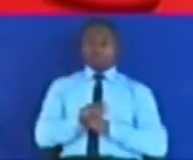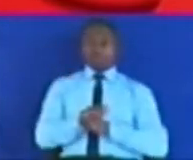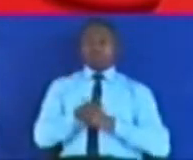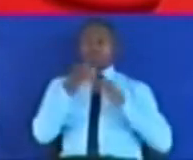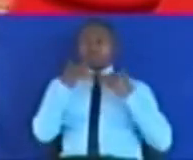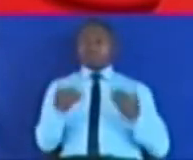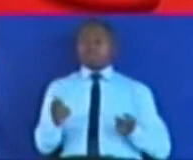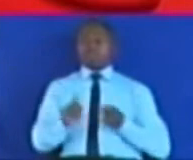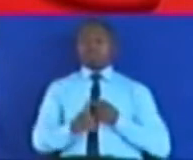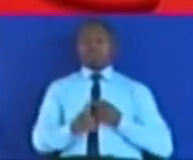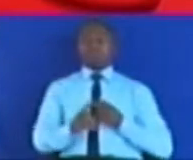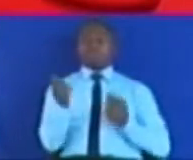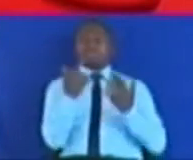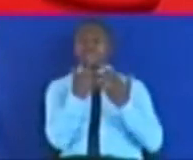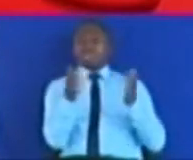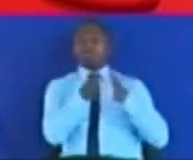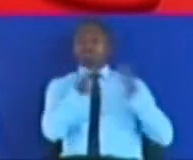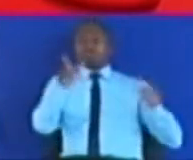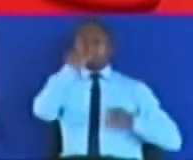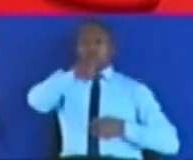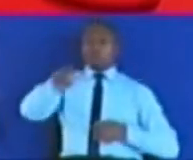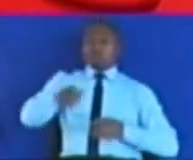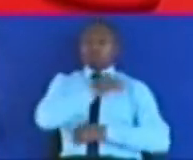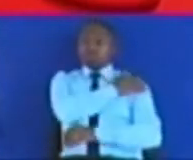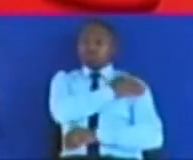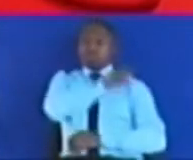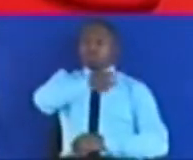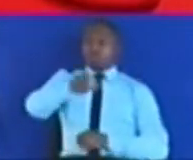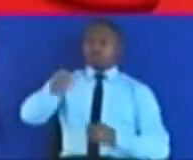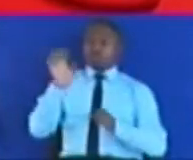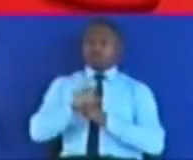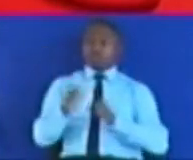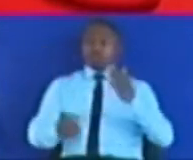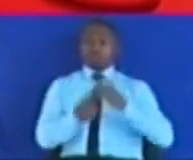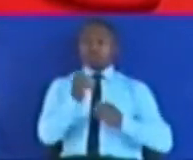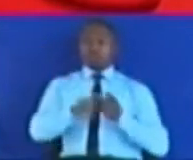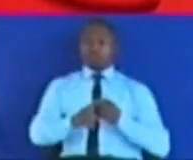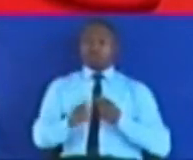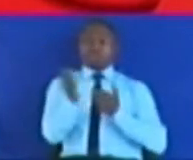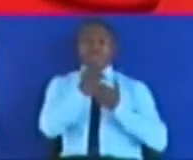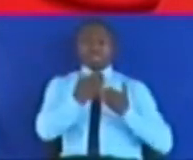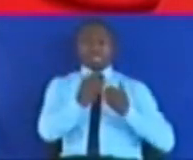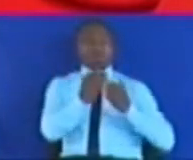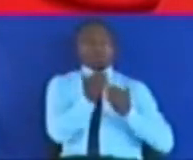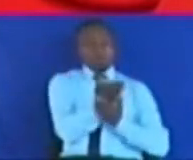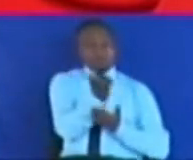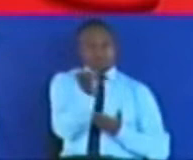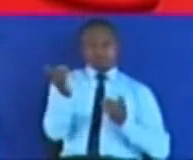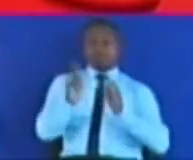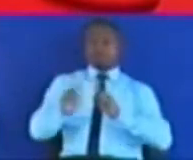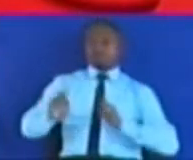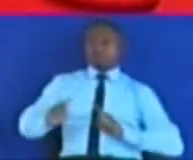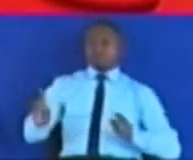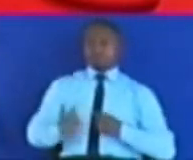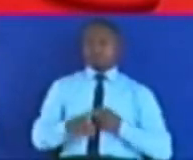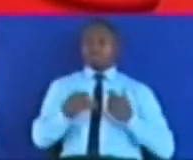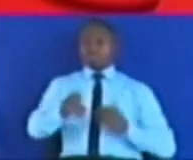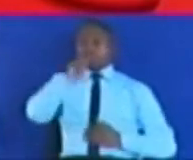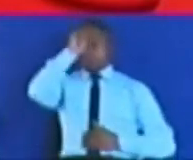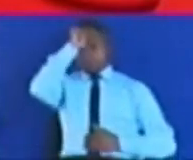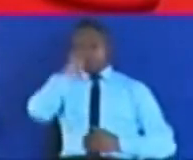hiyo inachukua idadi kubwa sana kuhudumia watu wengi kutoka sehemu zingine mbalimbali. Kwa hiyo